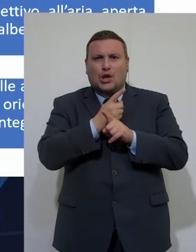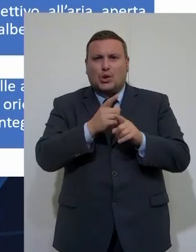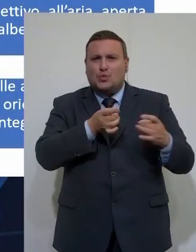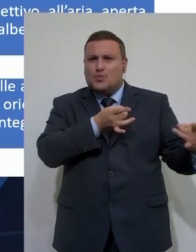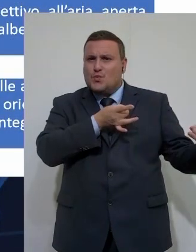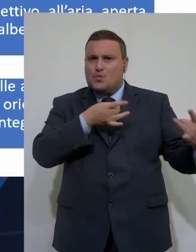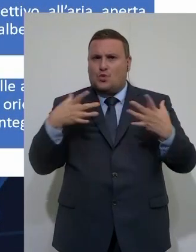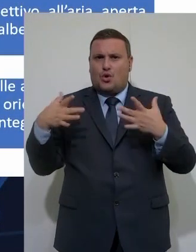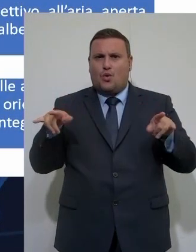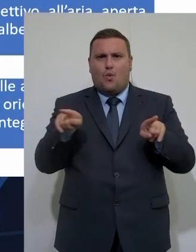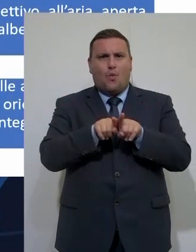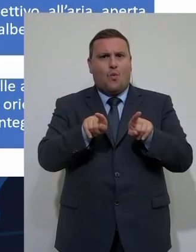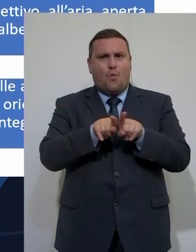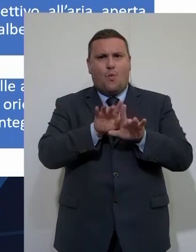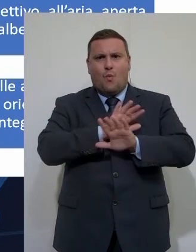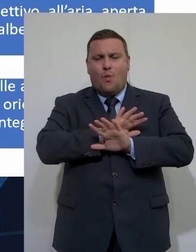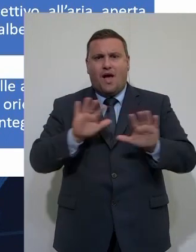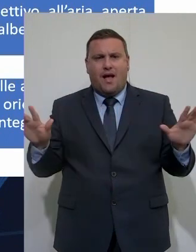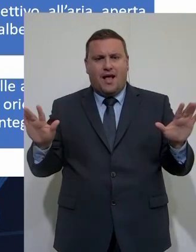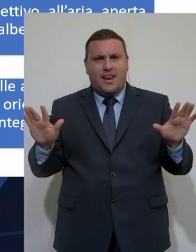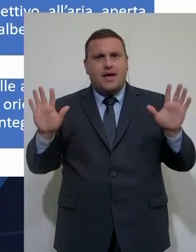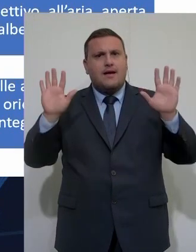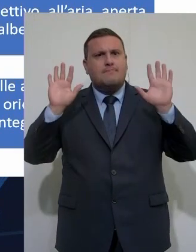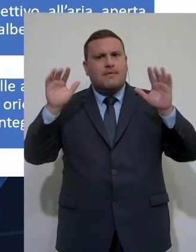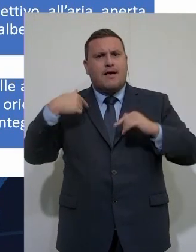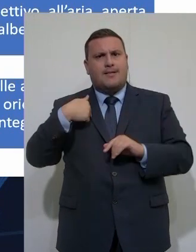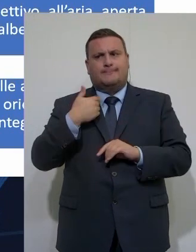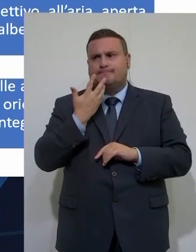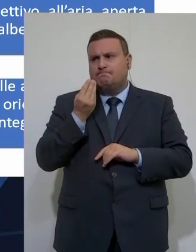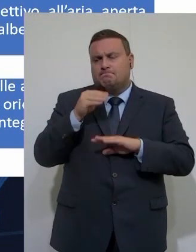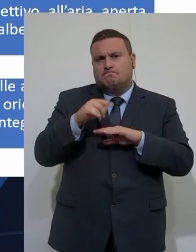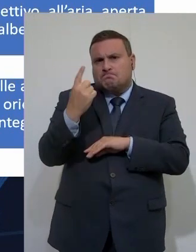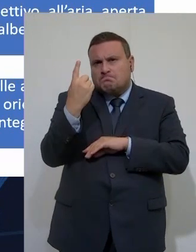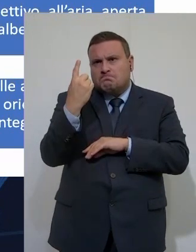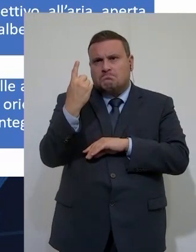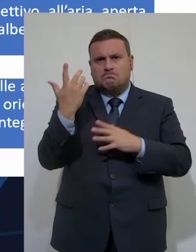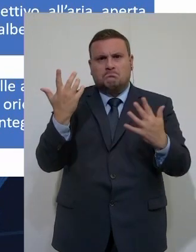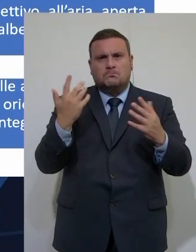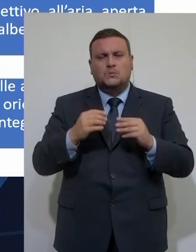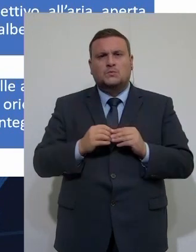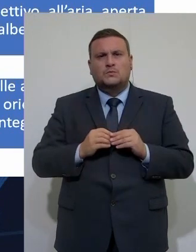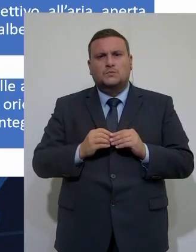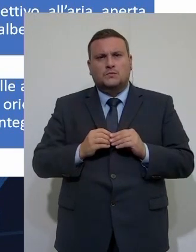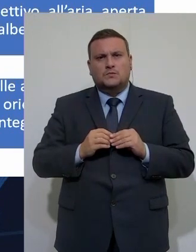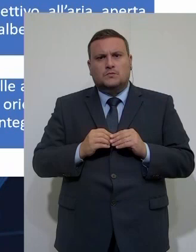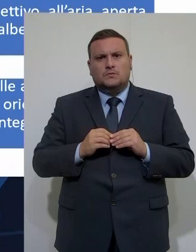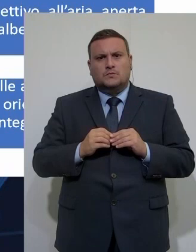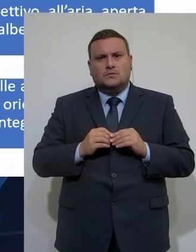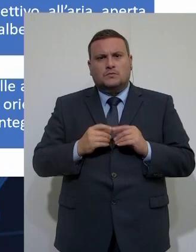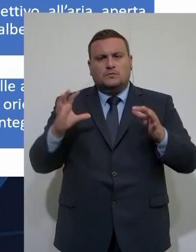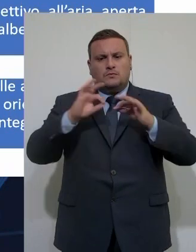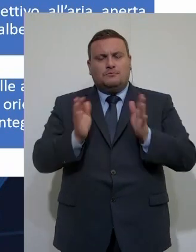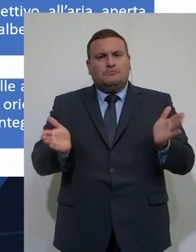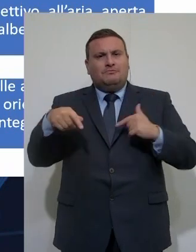in quello che sono le evidenze. Però permettetemi un piccolo accenno all'importanza dell'identificazione del comparto dell'aria aperta. Io